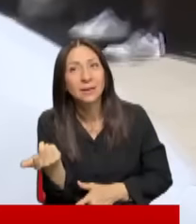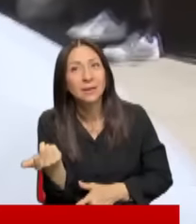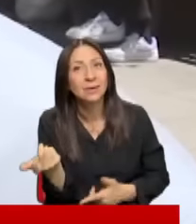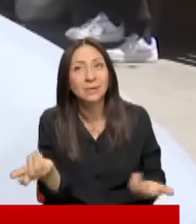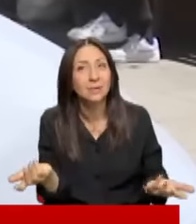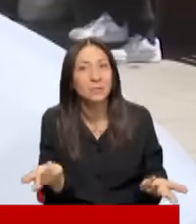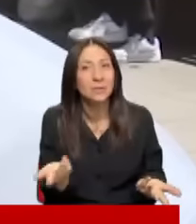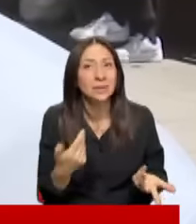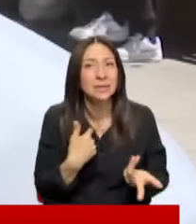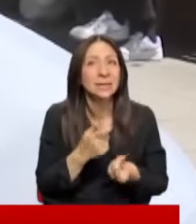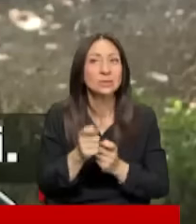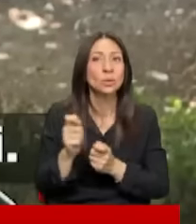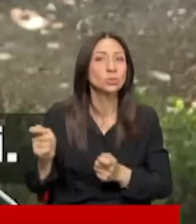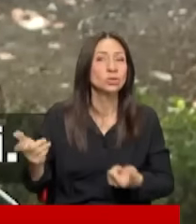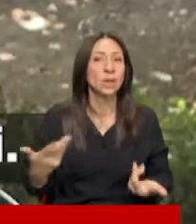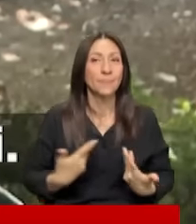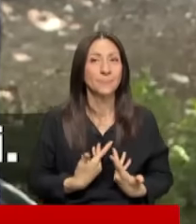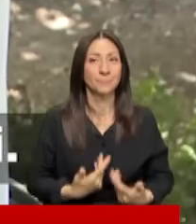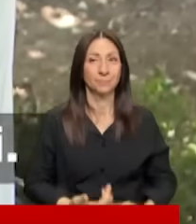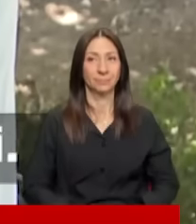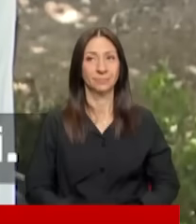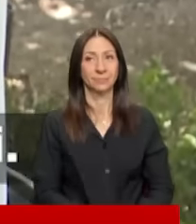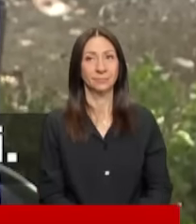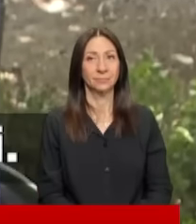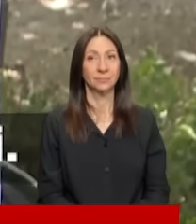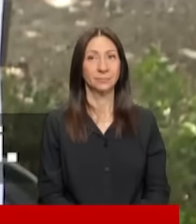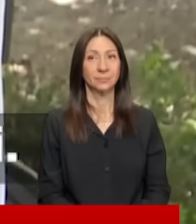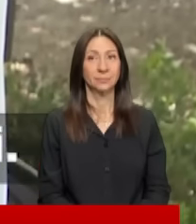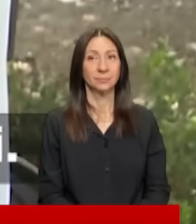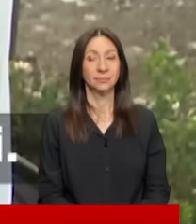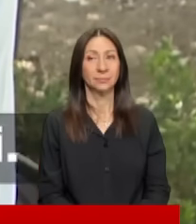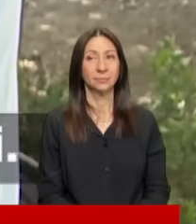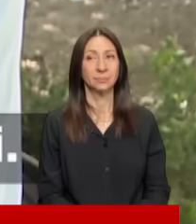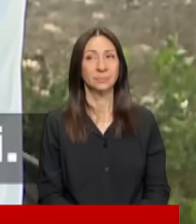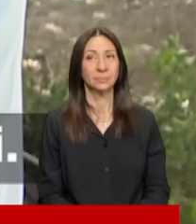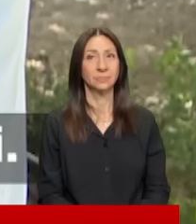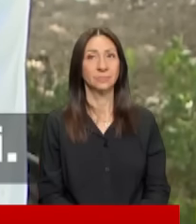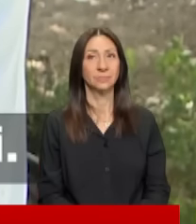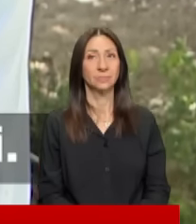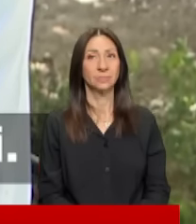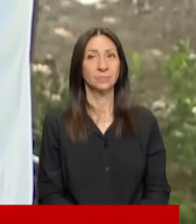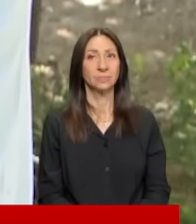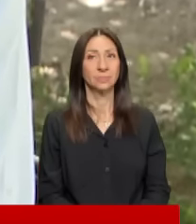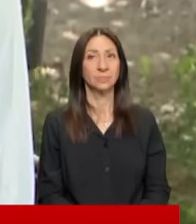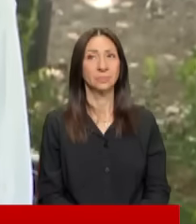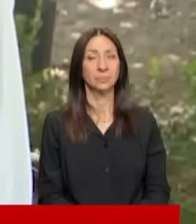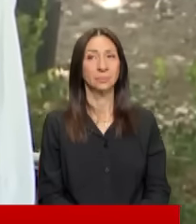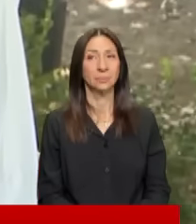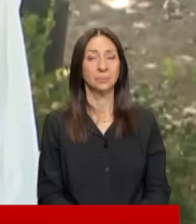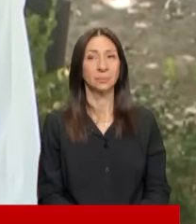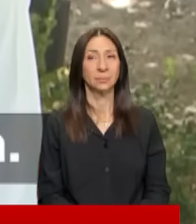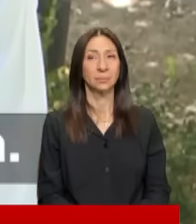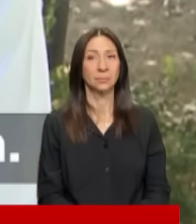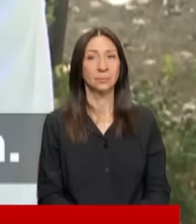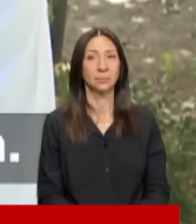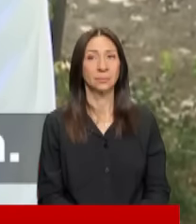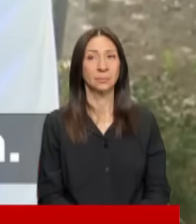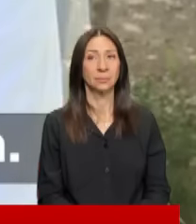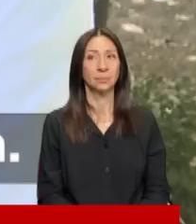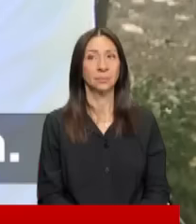fatura. Ben bunları ne yapayım? 3000 lira ikramiyeden yani kimse bir yere gidemiyor ki. Sizin memleket nereydi efendim?